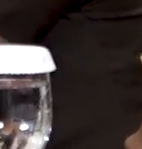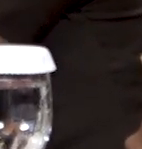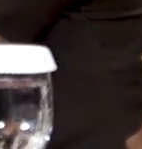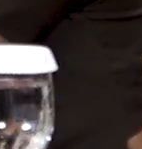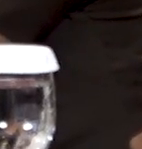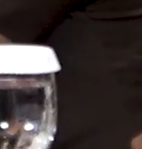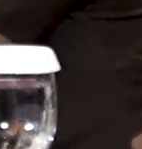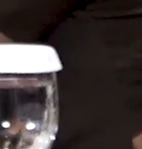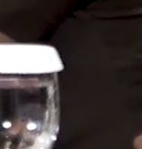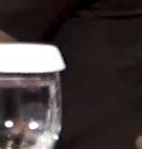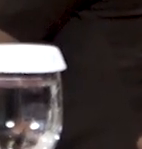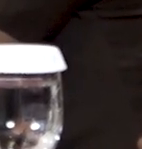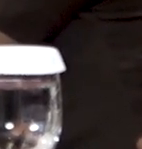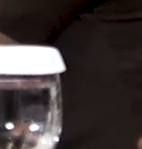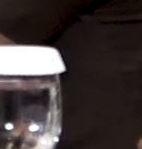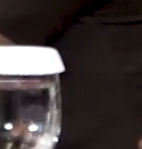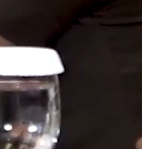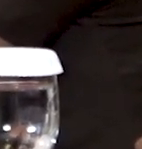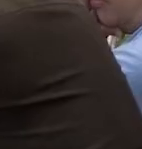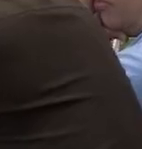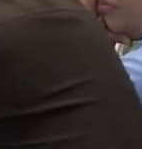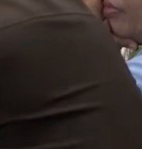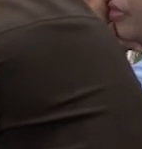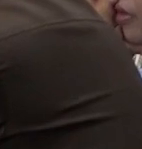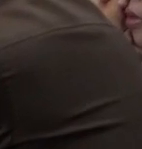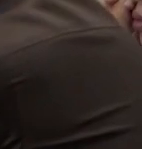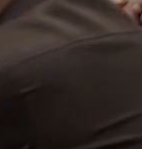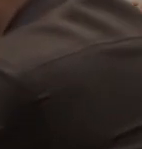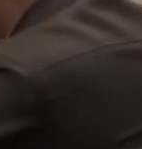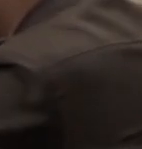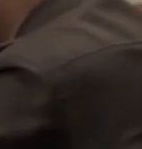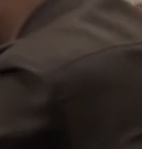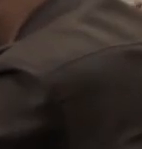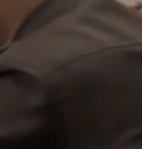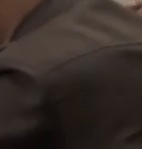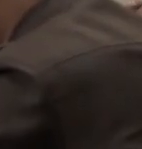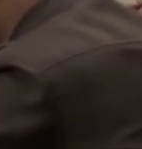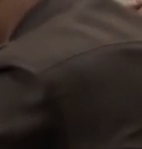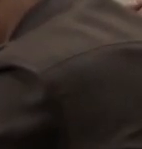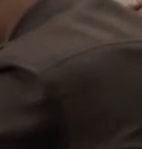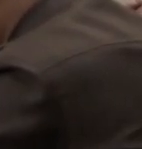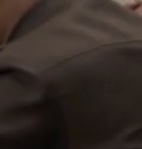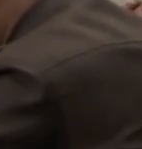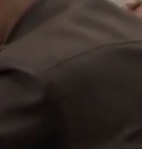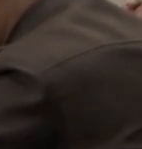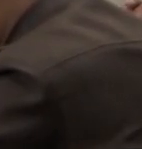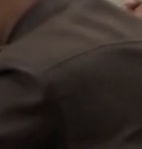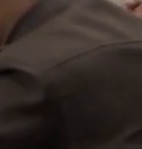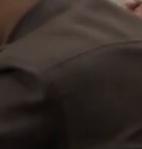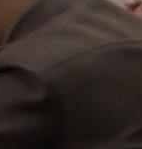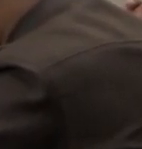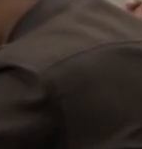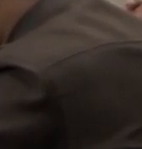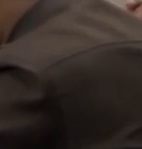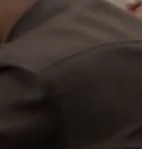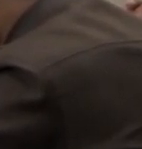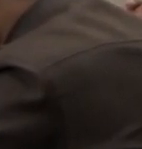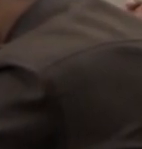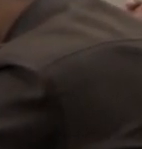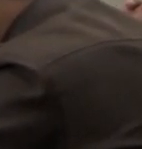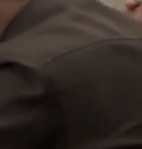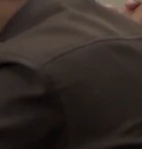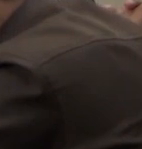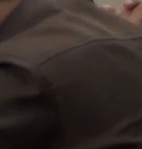baik di provinsi maupun tadi lpsk PKK dan lpsk cukup menarik ya Nah sekarang kita akan masuk ke